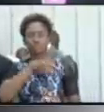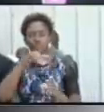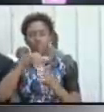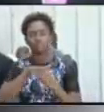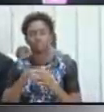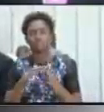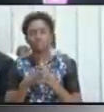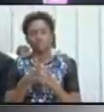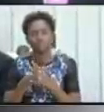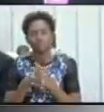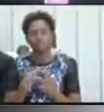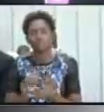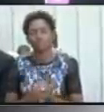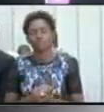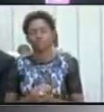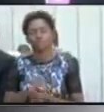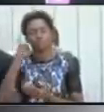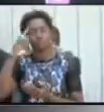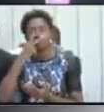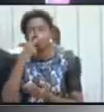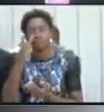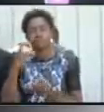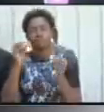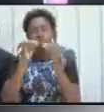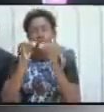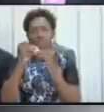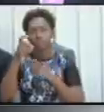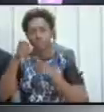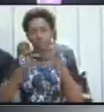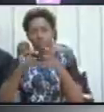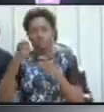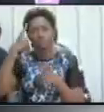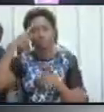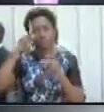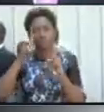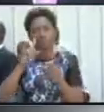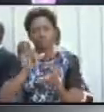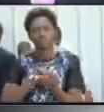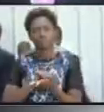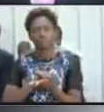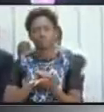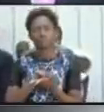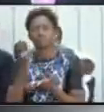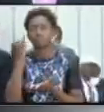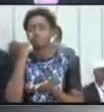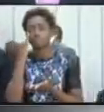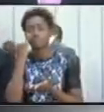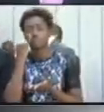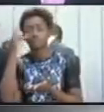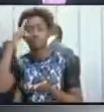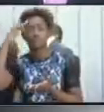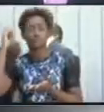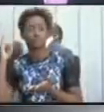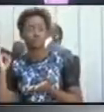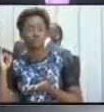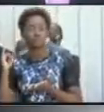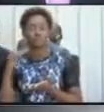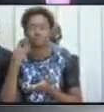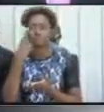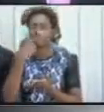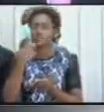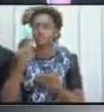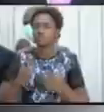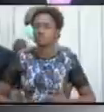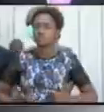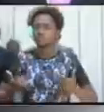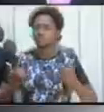États-Unis, qui sont en Haïti. Pour nous, qui plus bon contrôle que nous avons, pour les gens, si c'est des Haïtiens qui